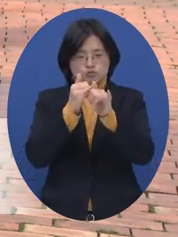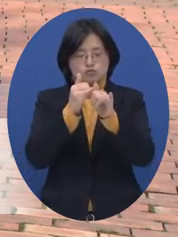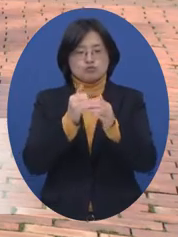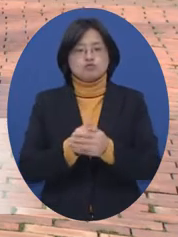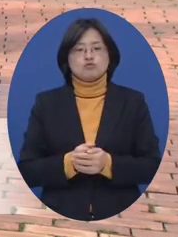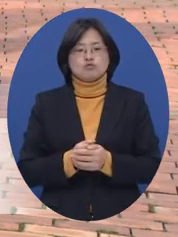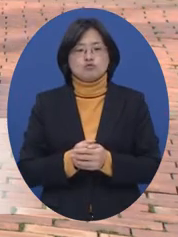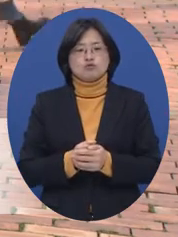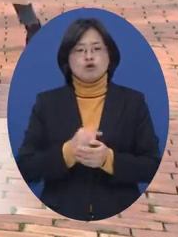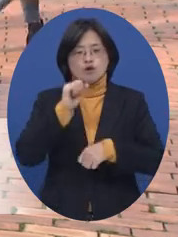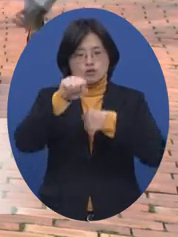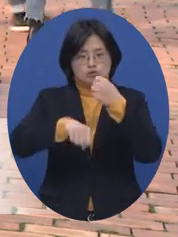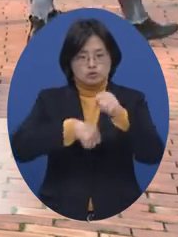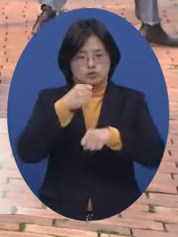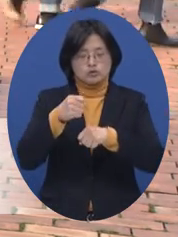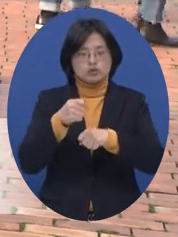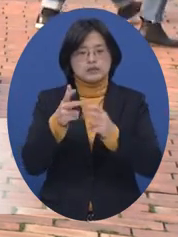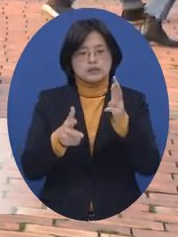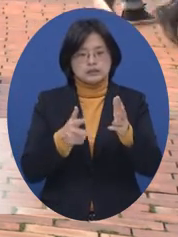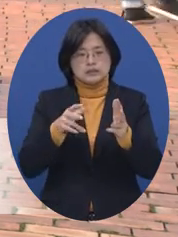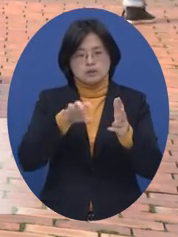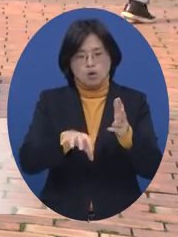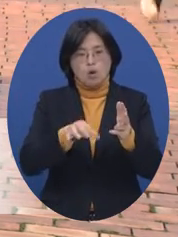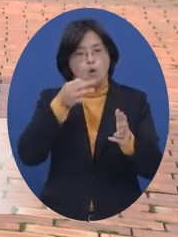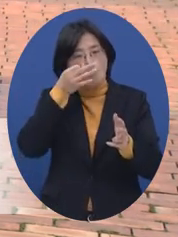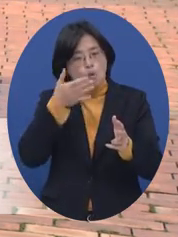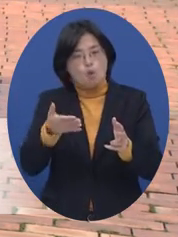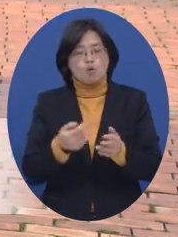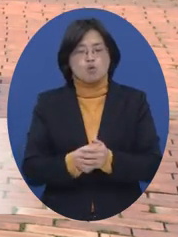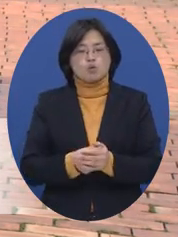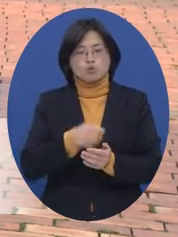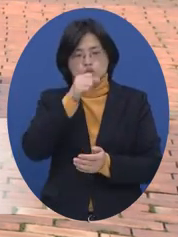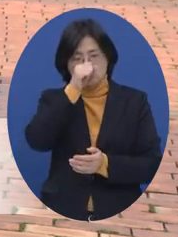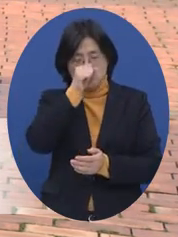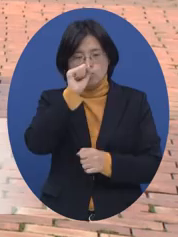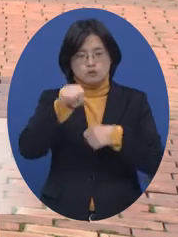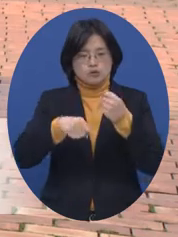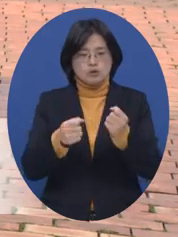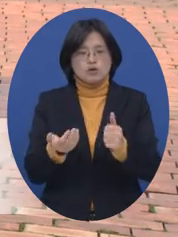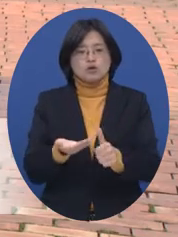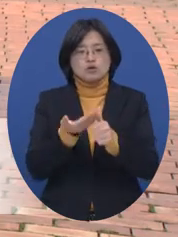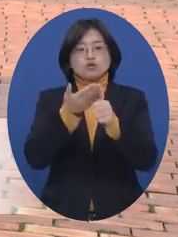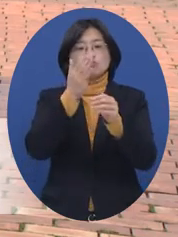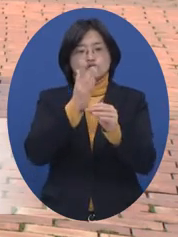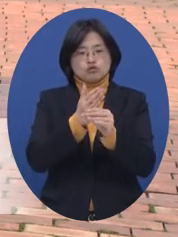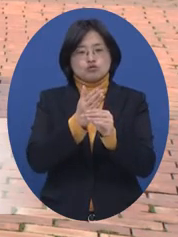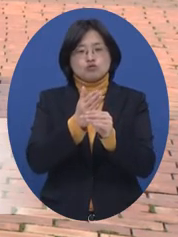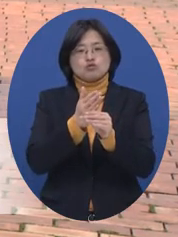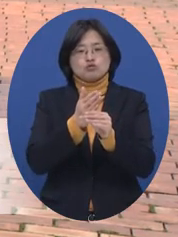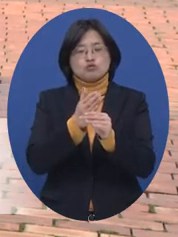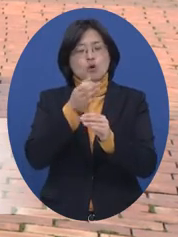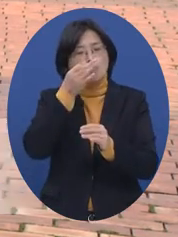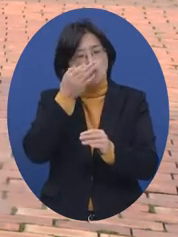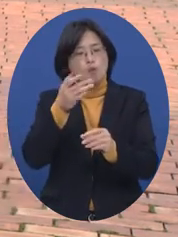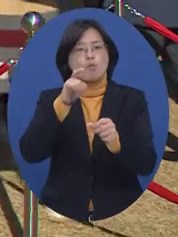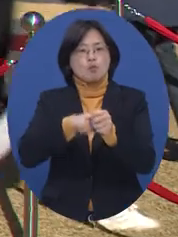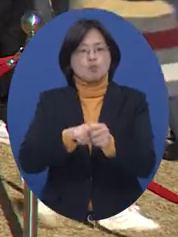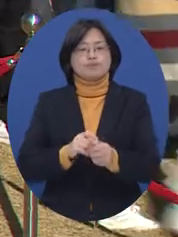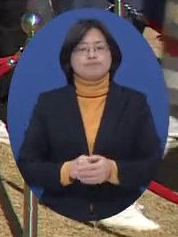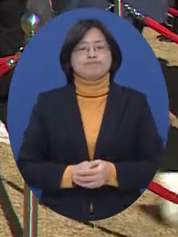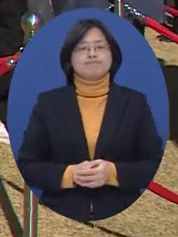시설을 보여드리고 체험도 하면서 경기도에서 얼마나 좋은 축산물들이 생산되고 있는지 많이 보여드리려고